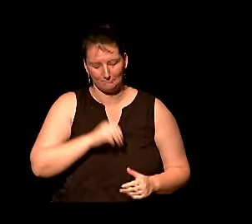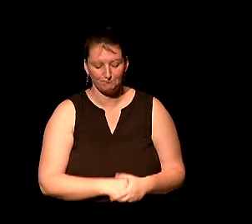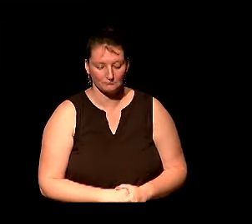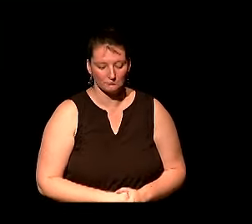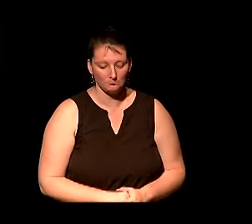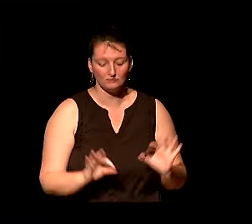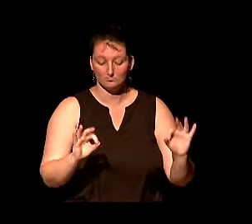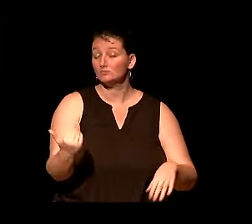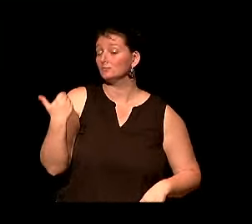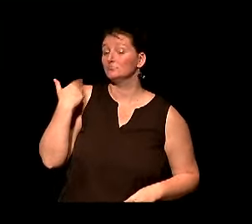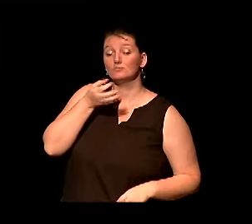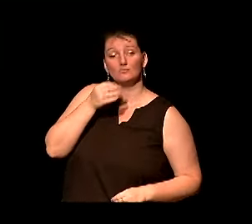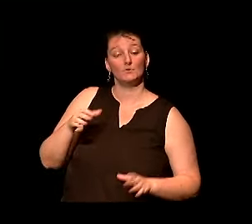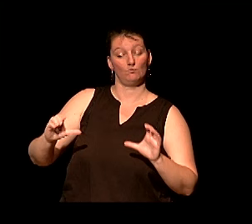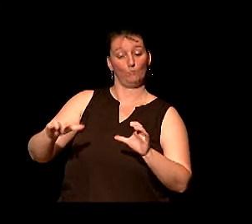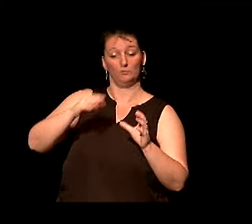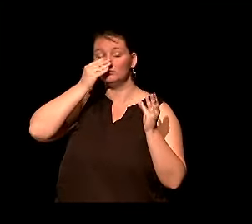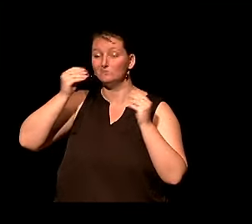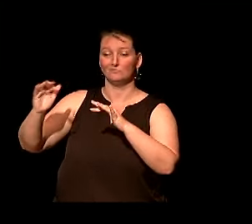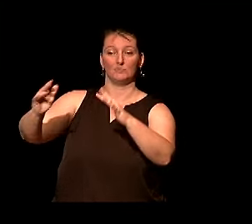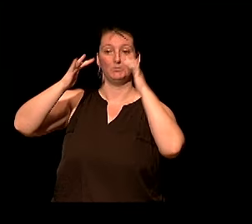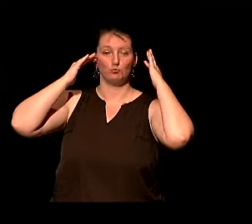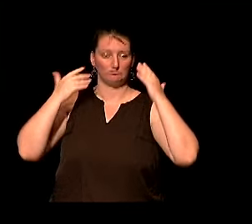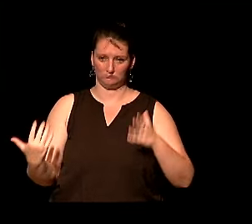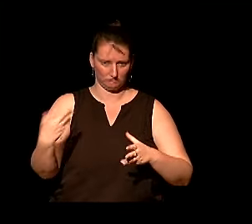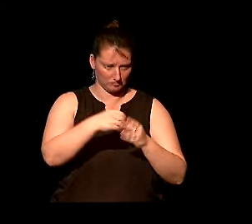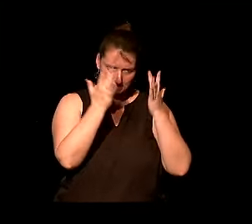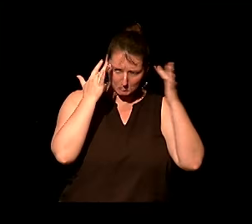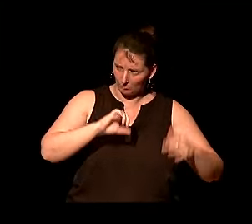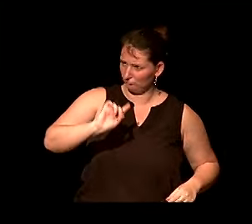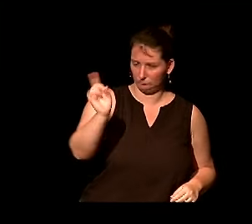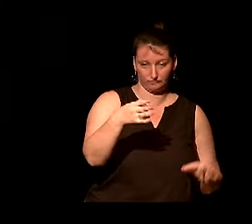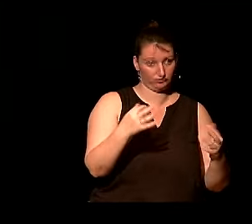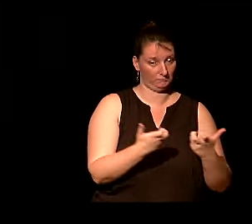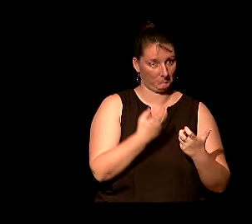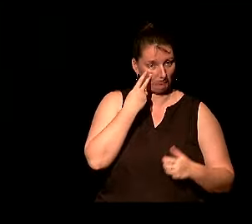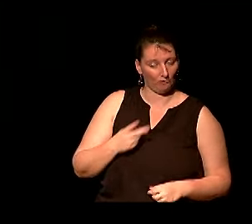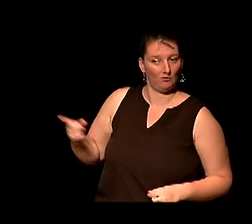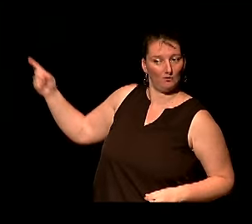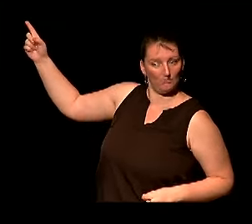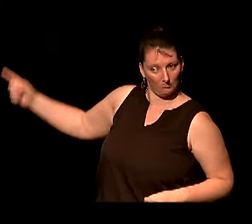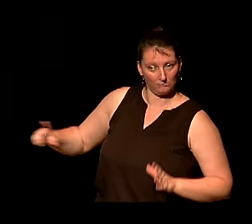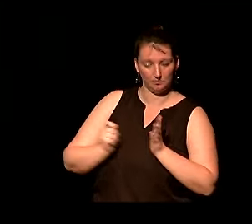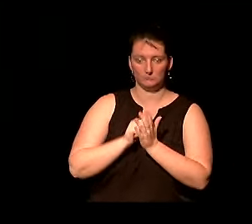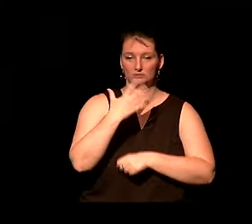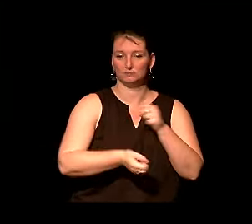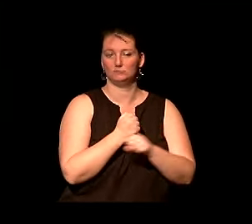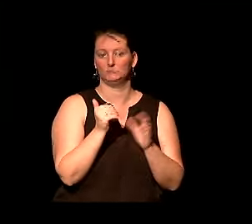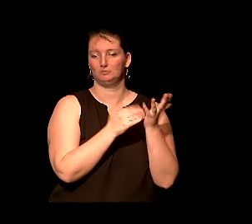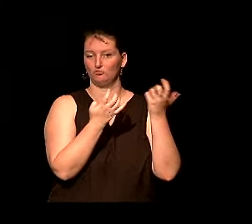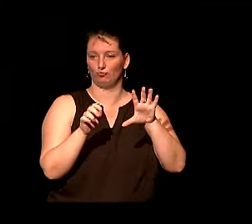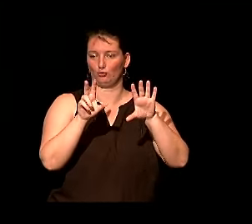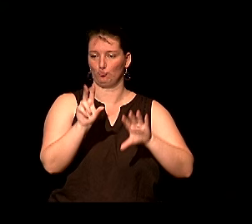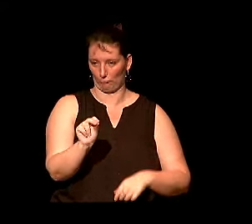disais, l'impressionnisme fait partie de la culture populaire. Ici, vous avez par exemple, dans les années 30, une publicité